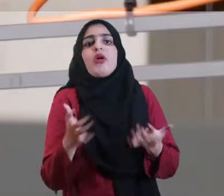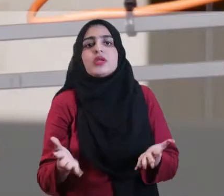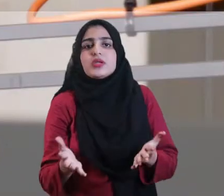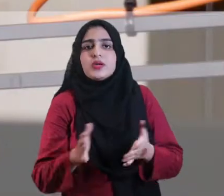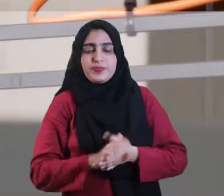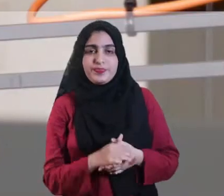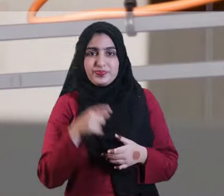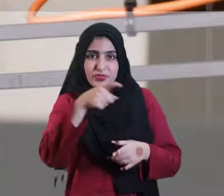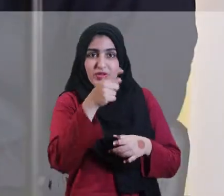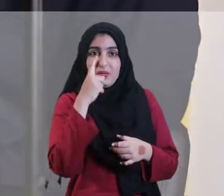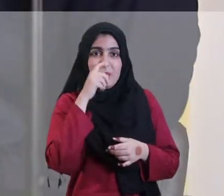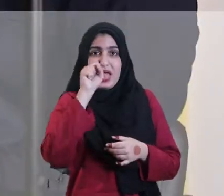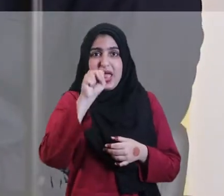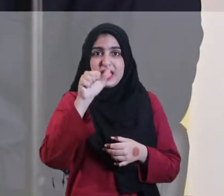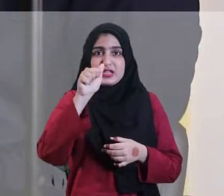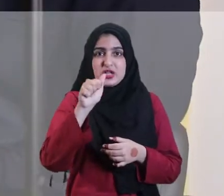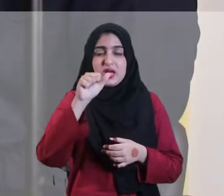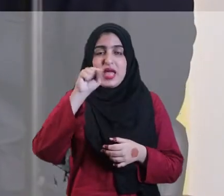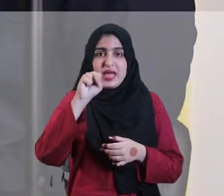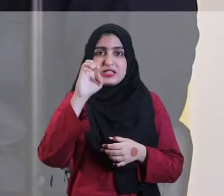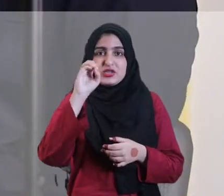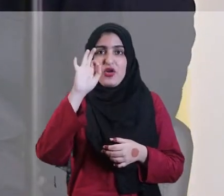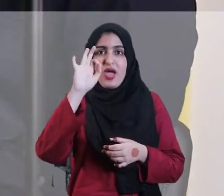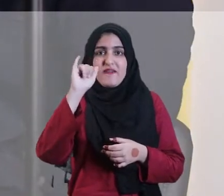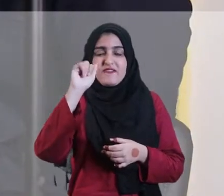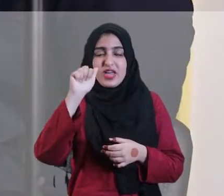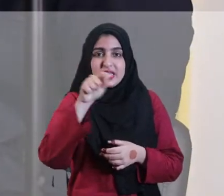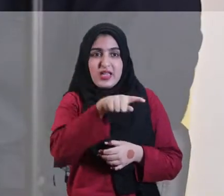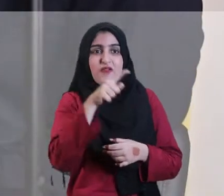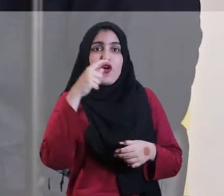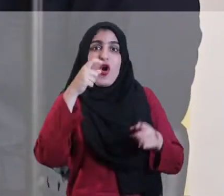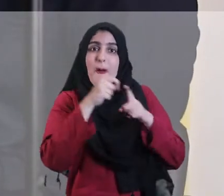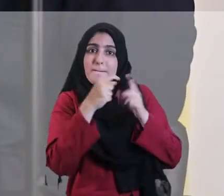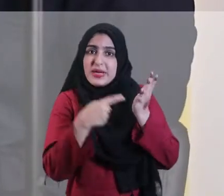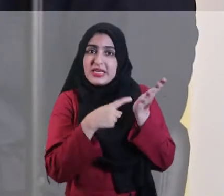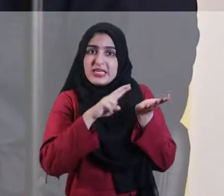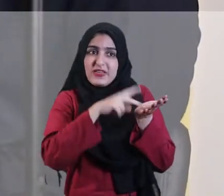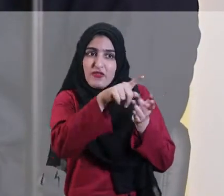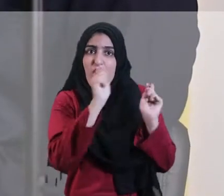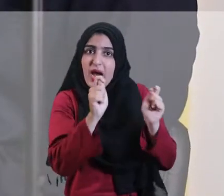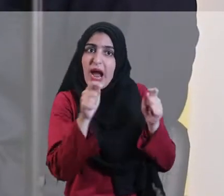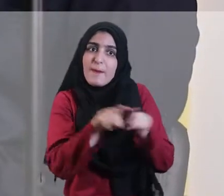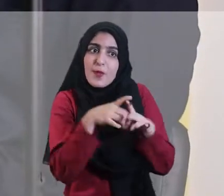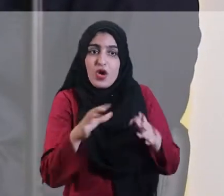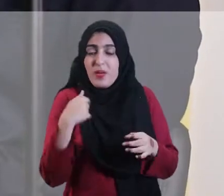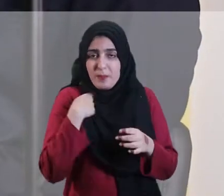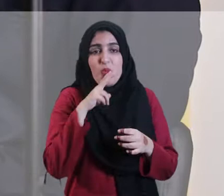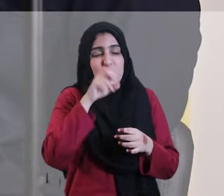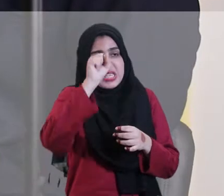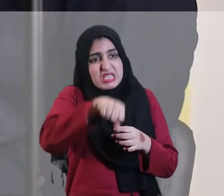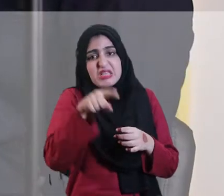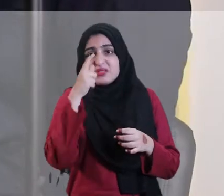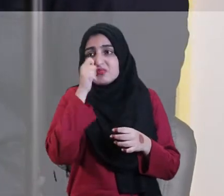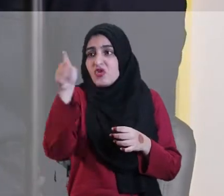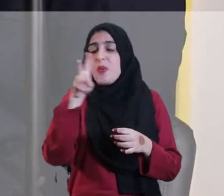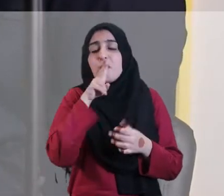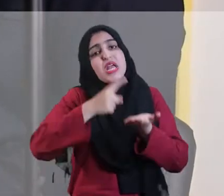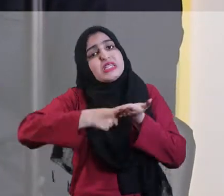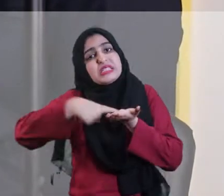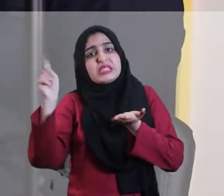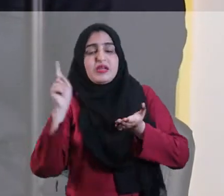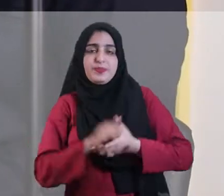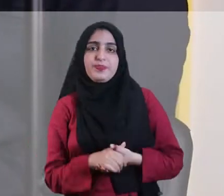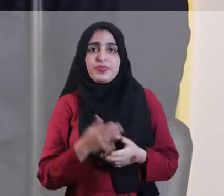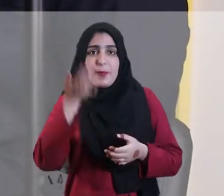पीटी गांवों सहित वक्त दीजिए डेफिनेशन आफ स्टार्स इन थे केसेस मैं एक